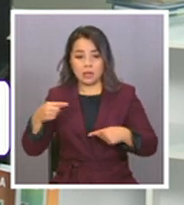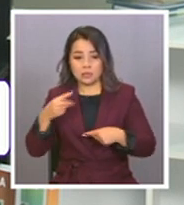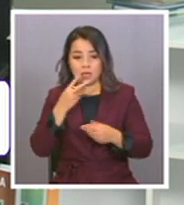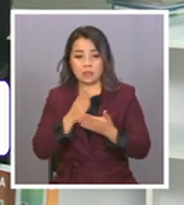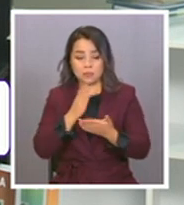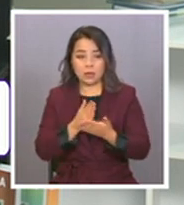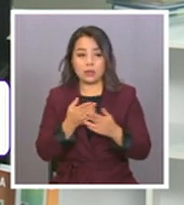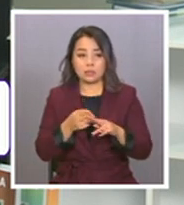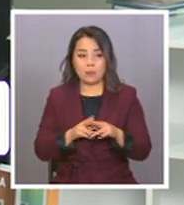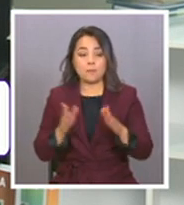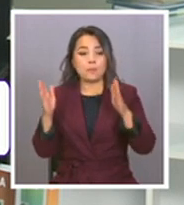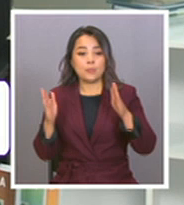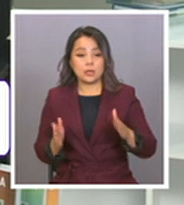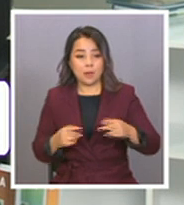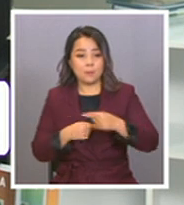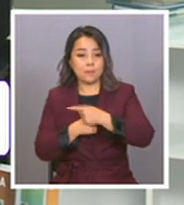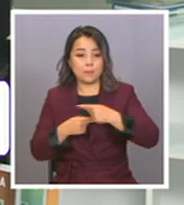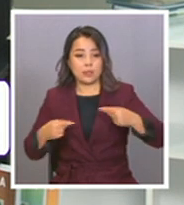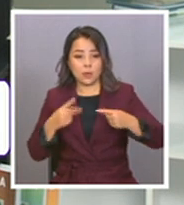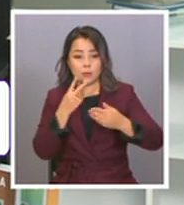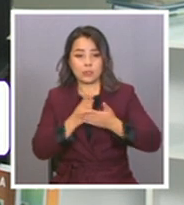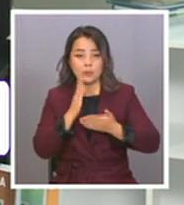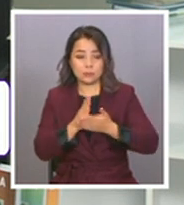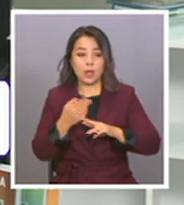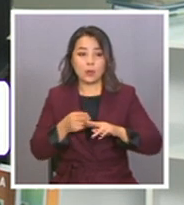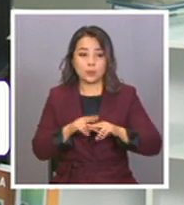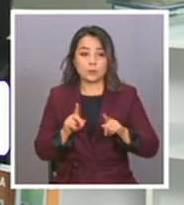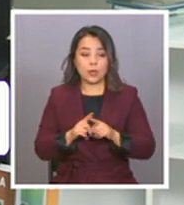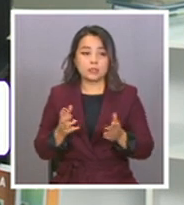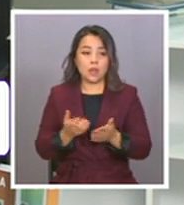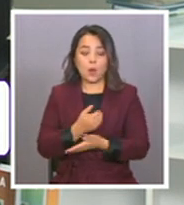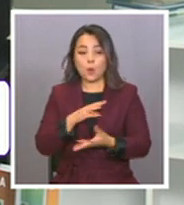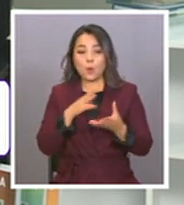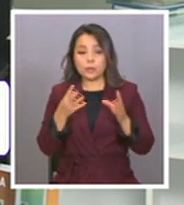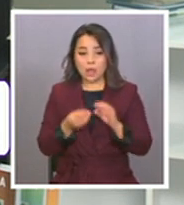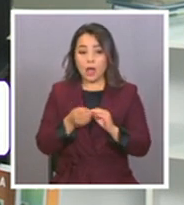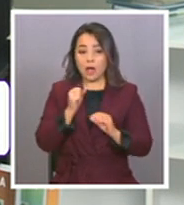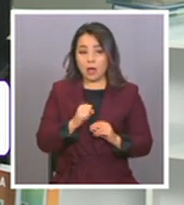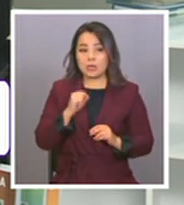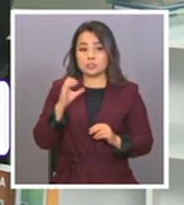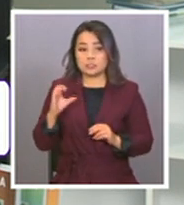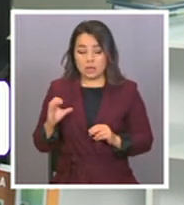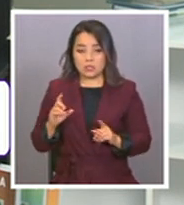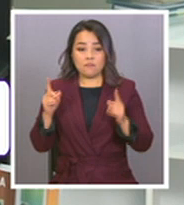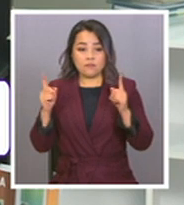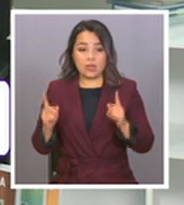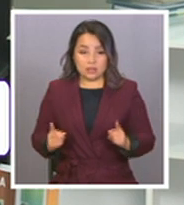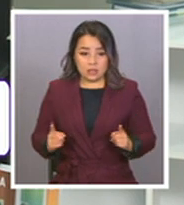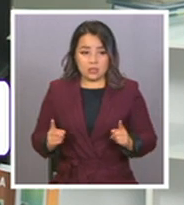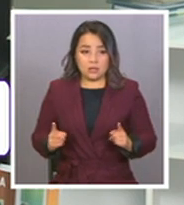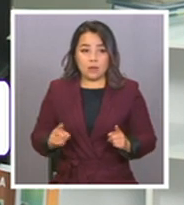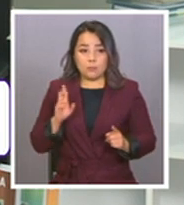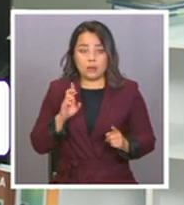біз параллель көшіру шартын пайдаланамыз. Онда одан шығатын қортынды А, С векторы Б,